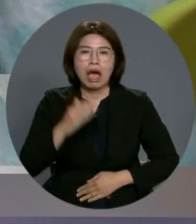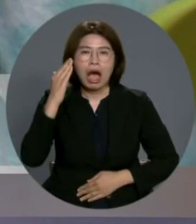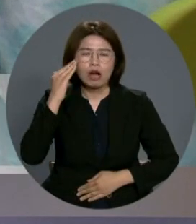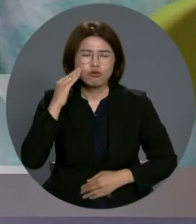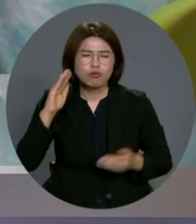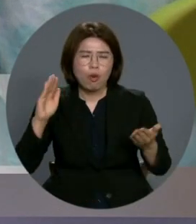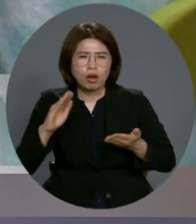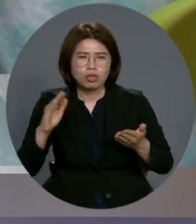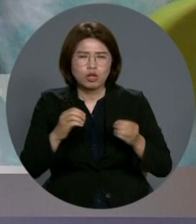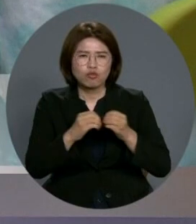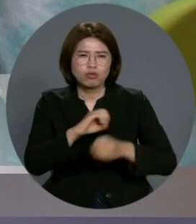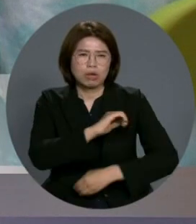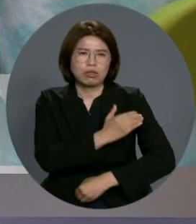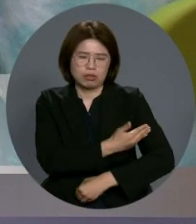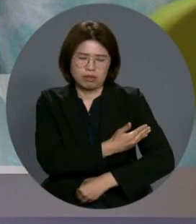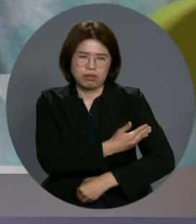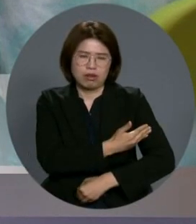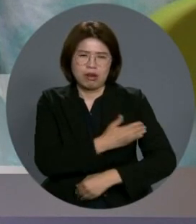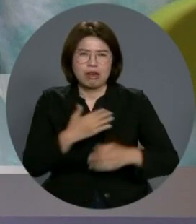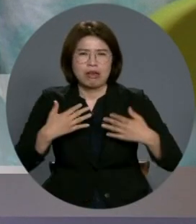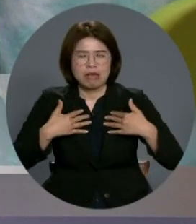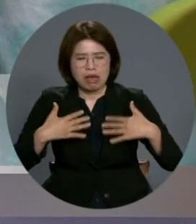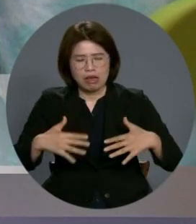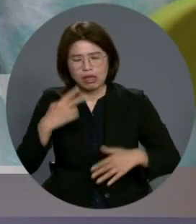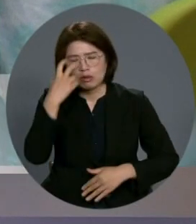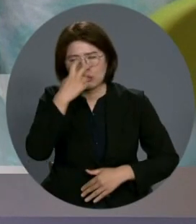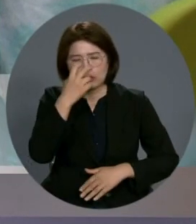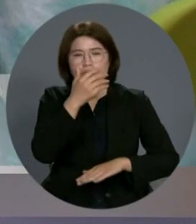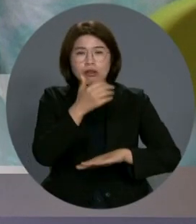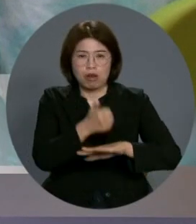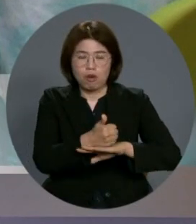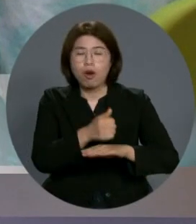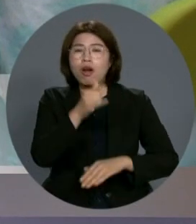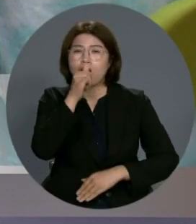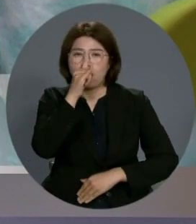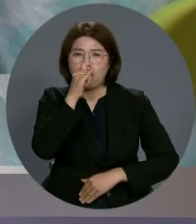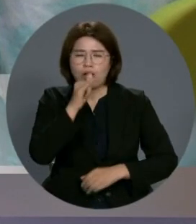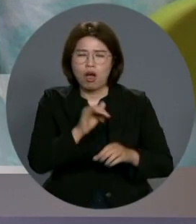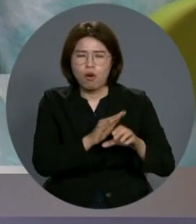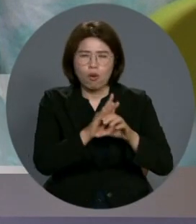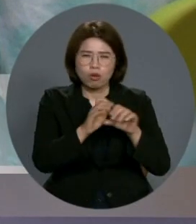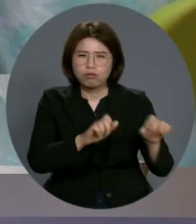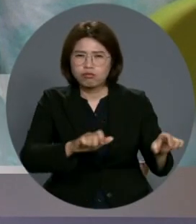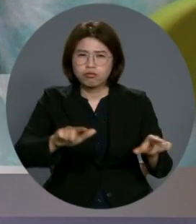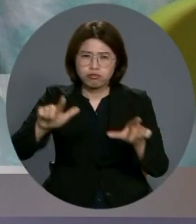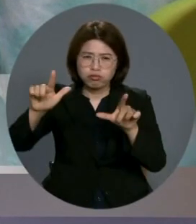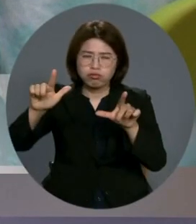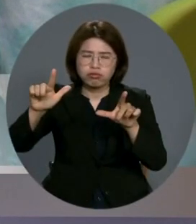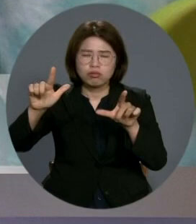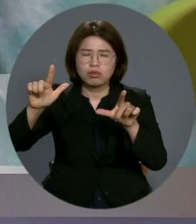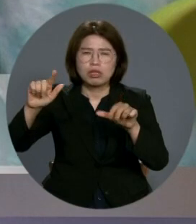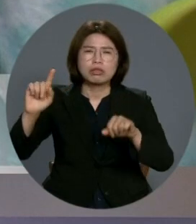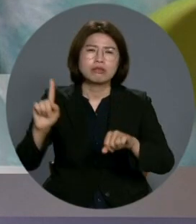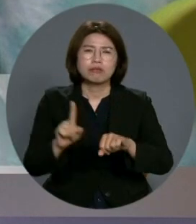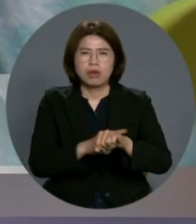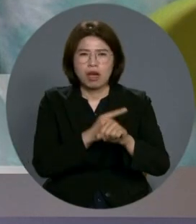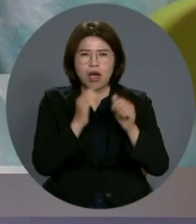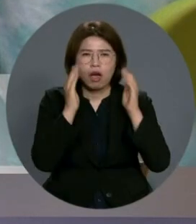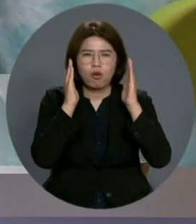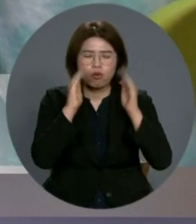학생들의 문해력이 취약하다는 조사 결과가 나와 있는 가운데, 코로나 팬데믹 시대를 거치면서